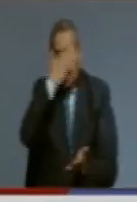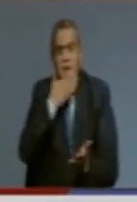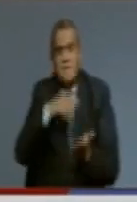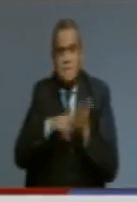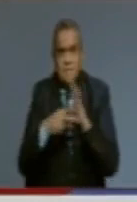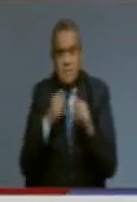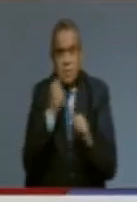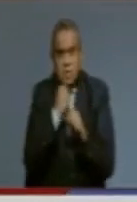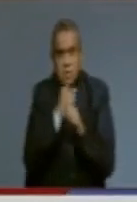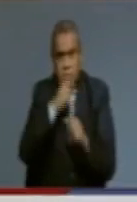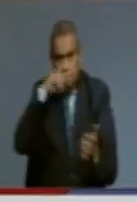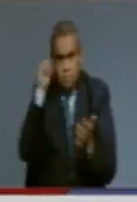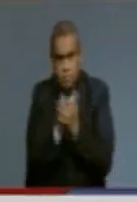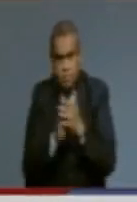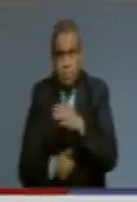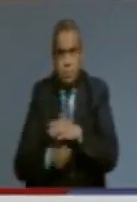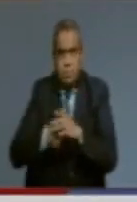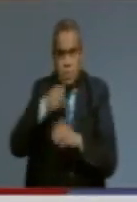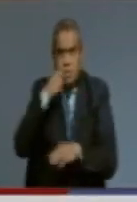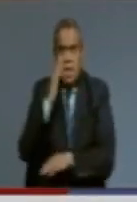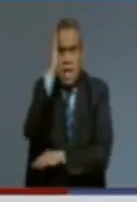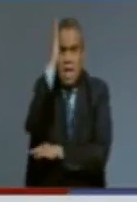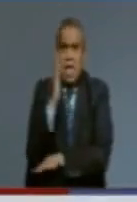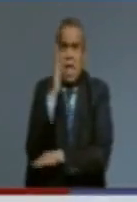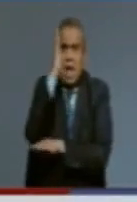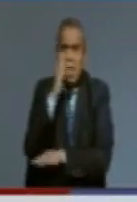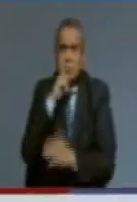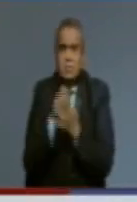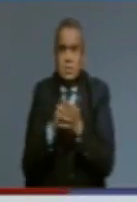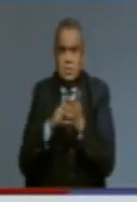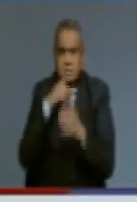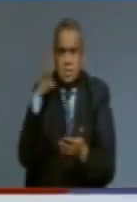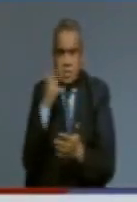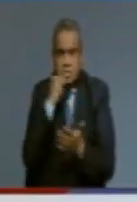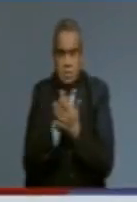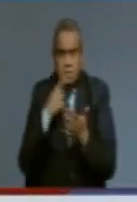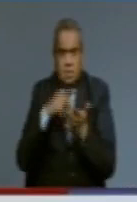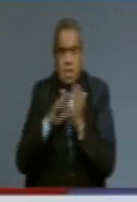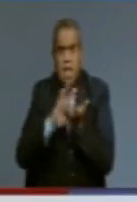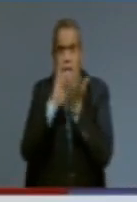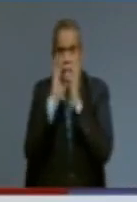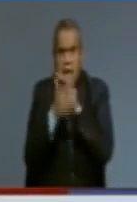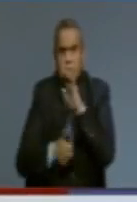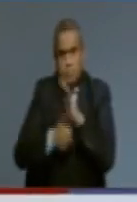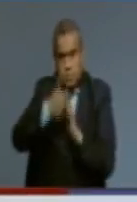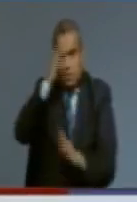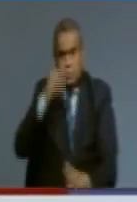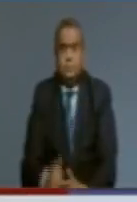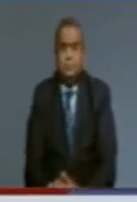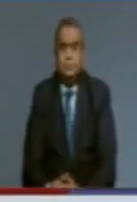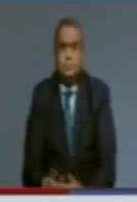يخدم تثبيت القيم التقليدية في العالم. هناك